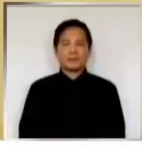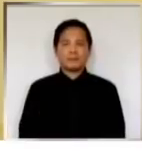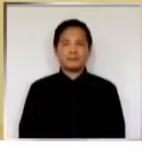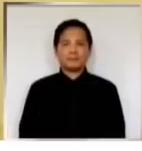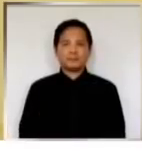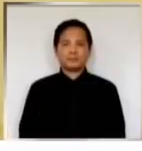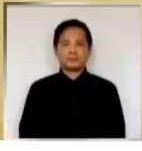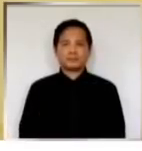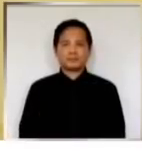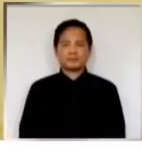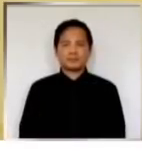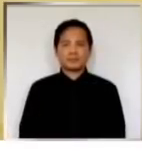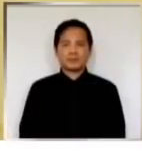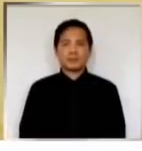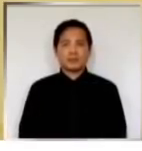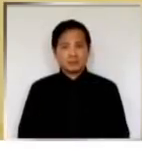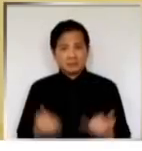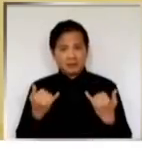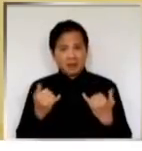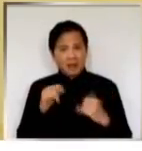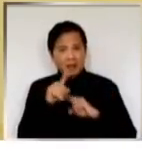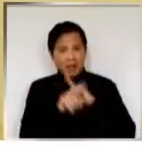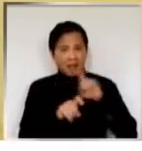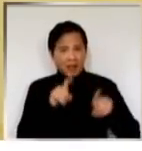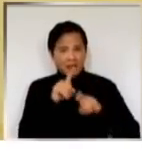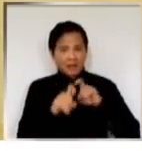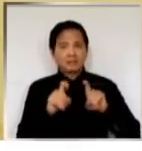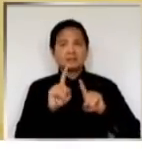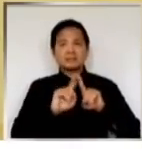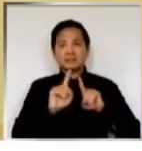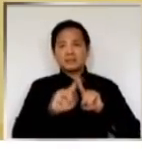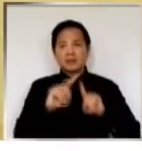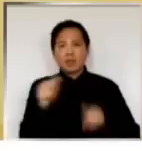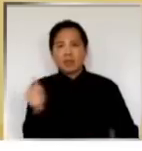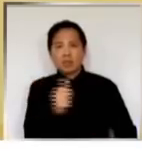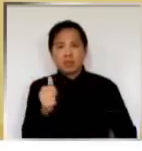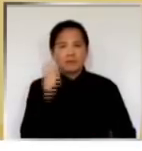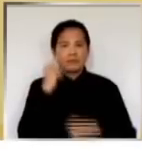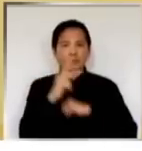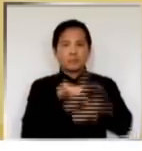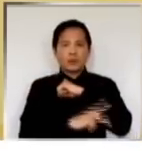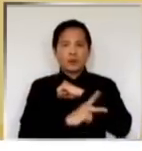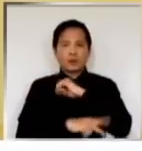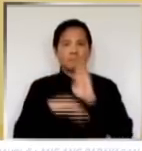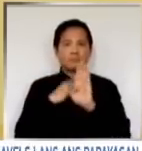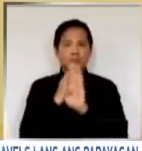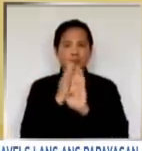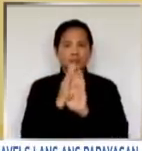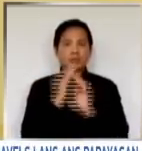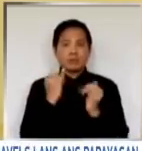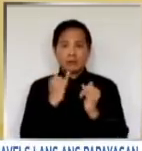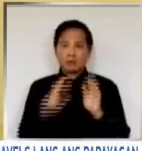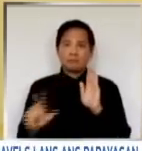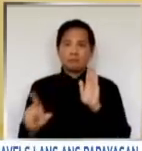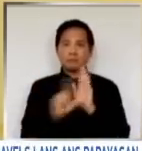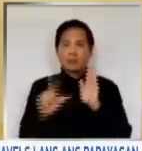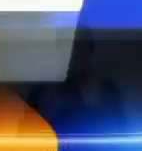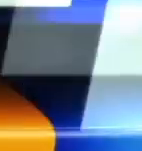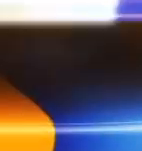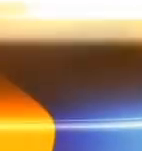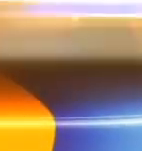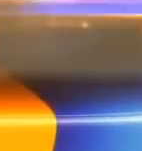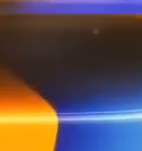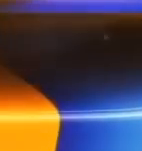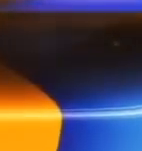Samantala, kamustahin po natin ang biyahe ng mga provincial bus. Ngayon pong bawal umuwi ng probinsya sa Semana Santa. May unang balita si Corinne